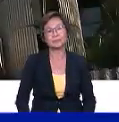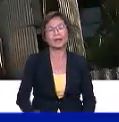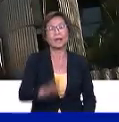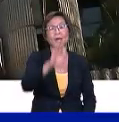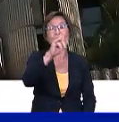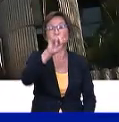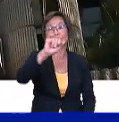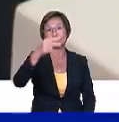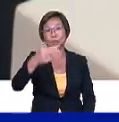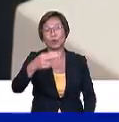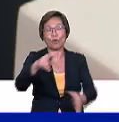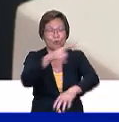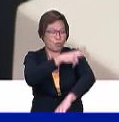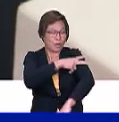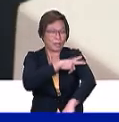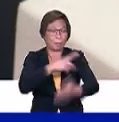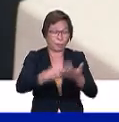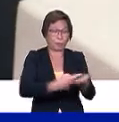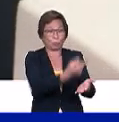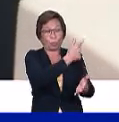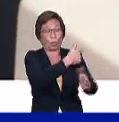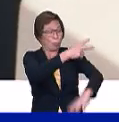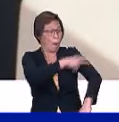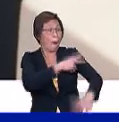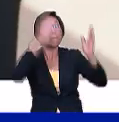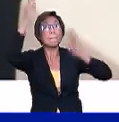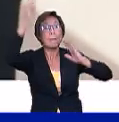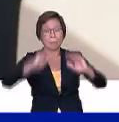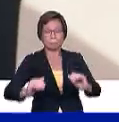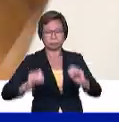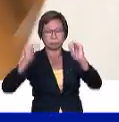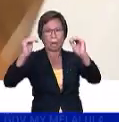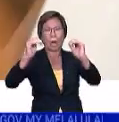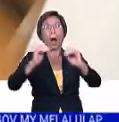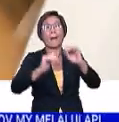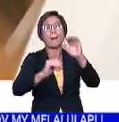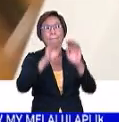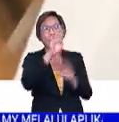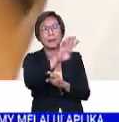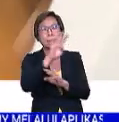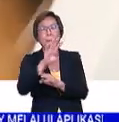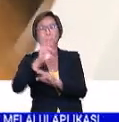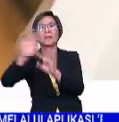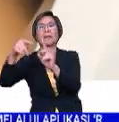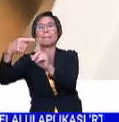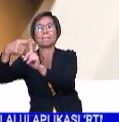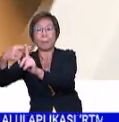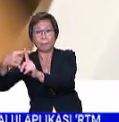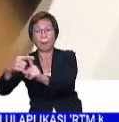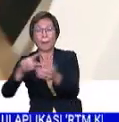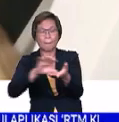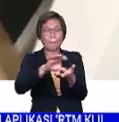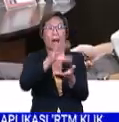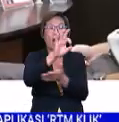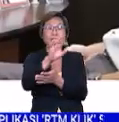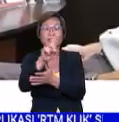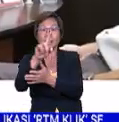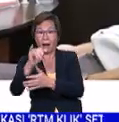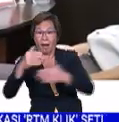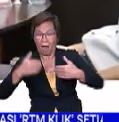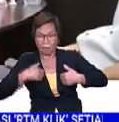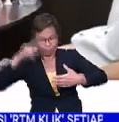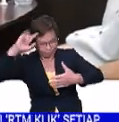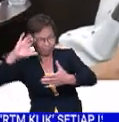Fitch Ratings minggu lalu mengekalkan penerafan Malaysia di tahap BBB tambah. Pelabur asing juga